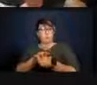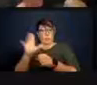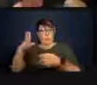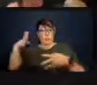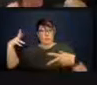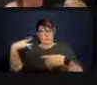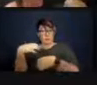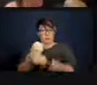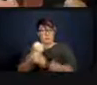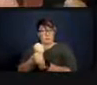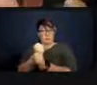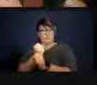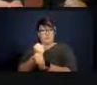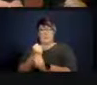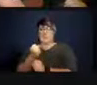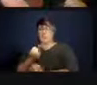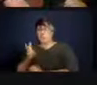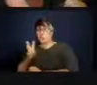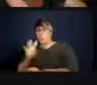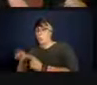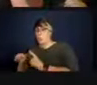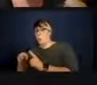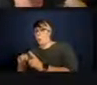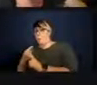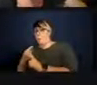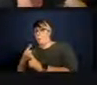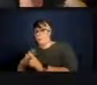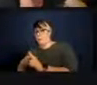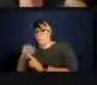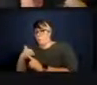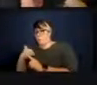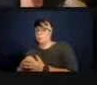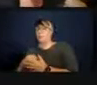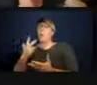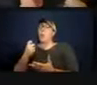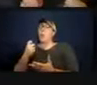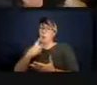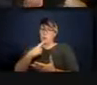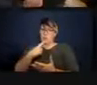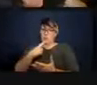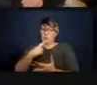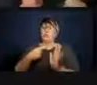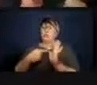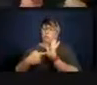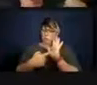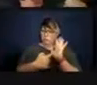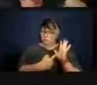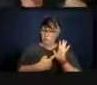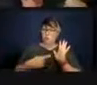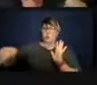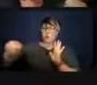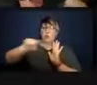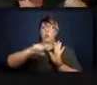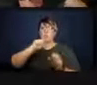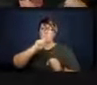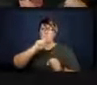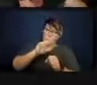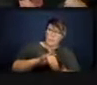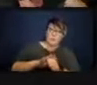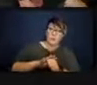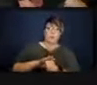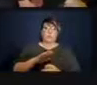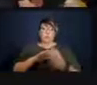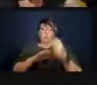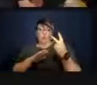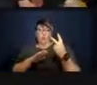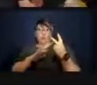في JCPS أو مدارس العمل لمقاطعة جيفرسون، نحن نود أن نتأكد أن